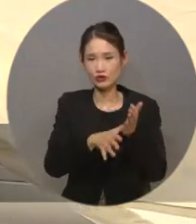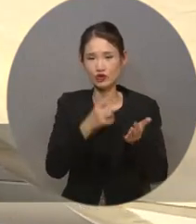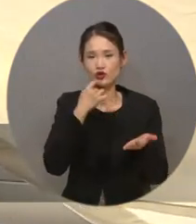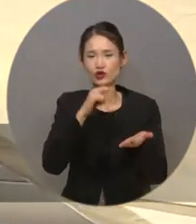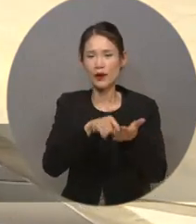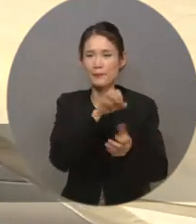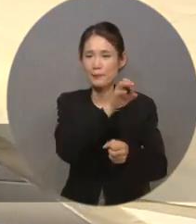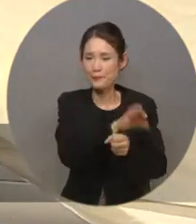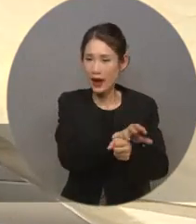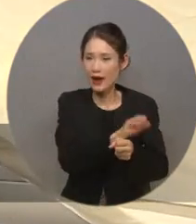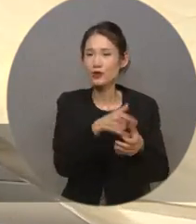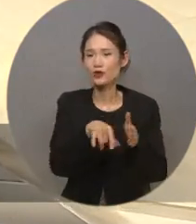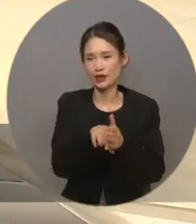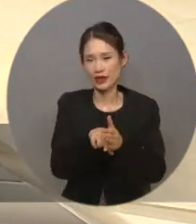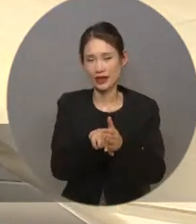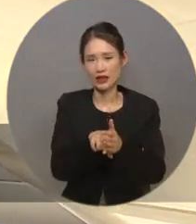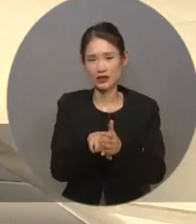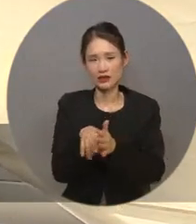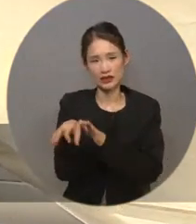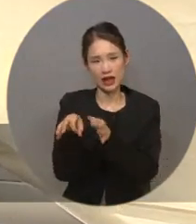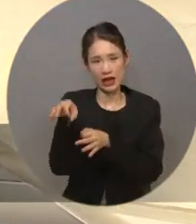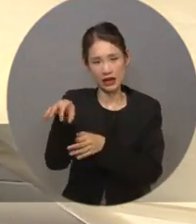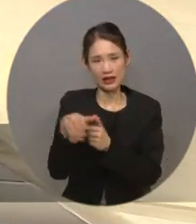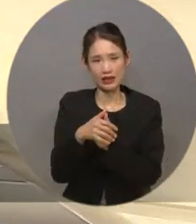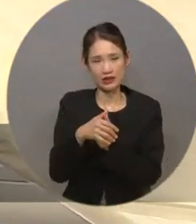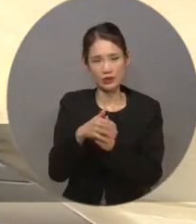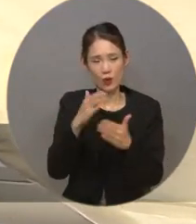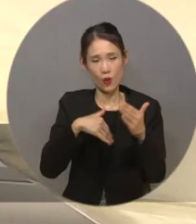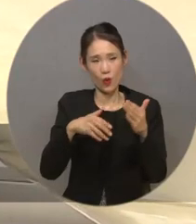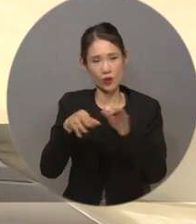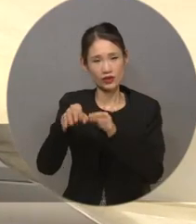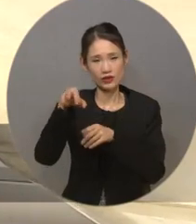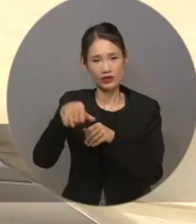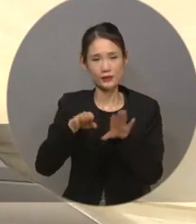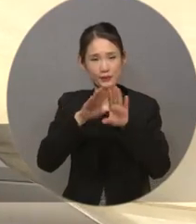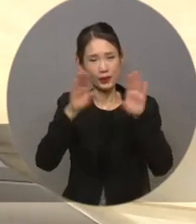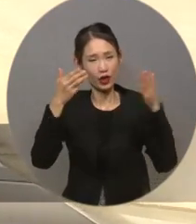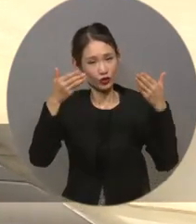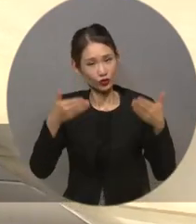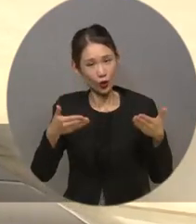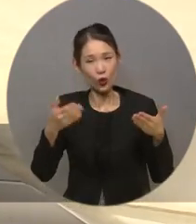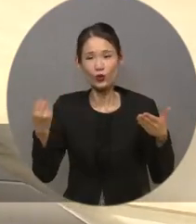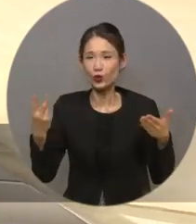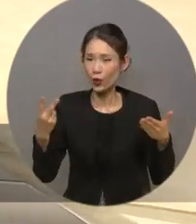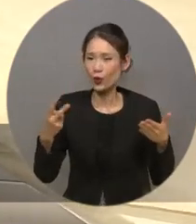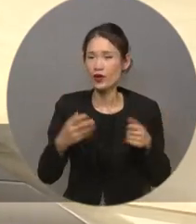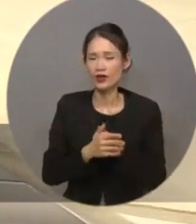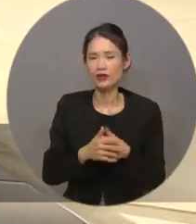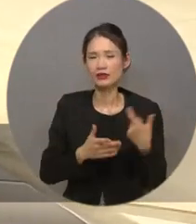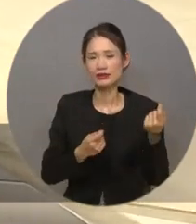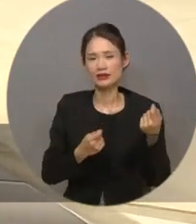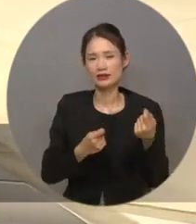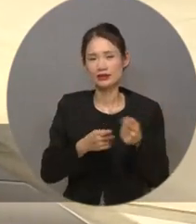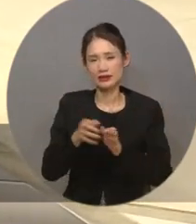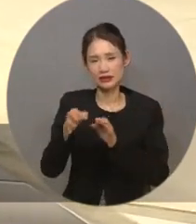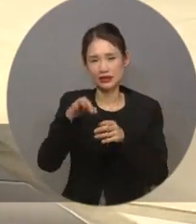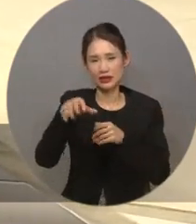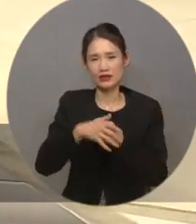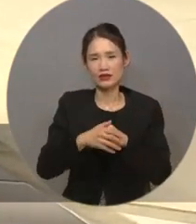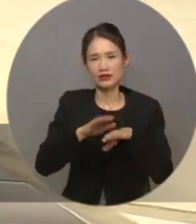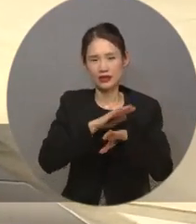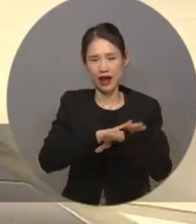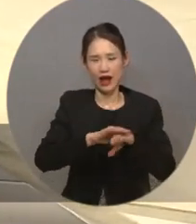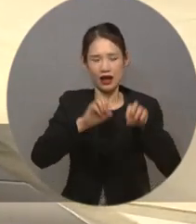구매할 수 있는 어떤 그런 상점을 좀 공공 상점을 막 열어준다거나 아니면 저희가 이런 쇼핑몰이 아무래도